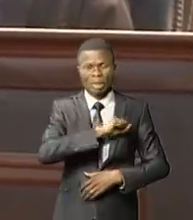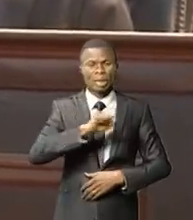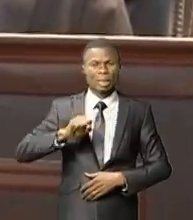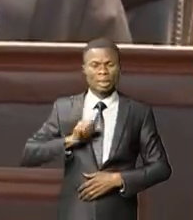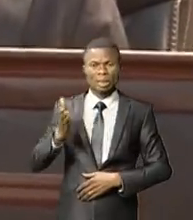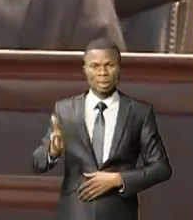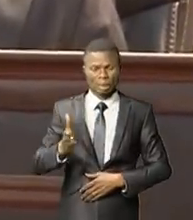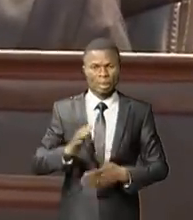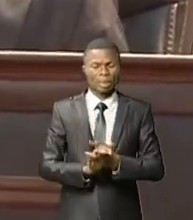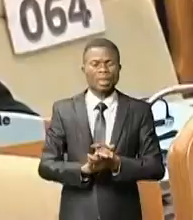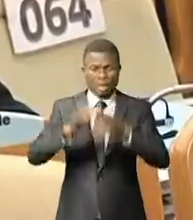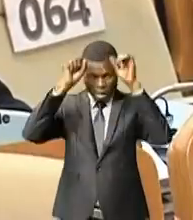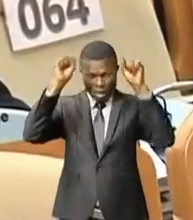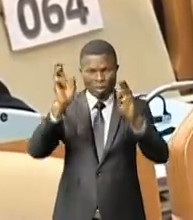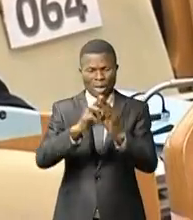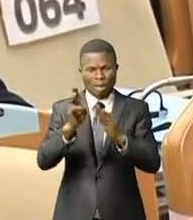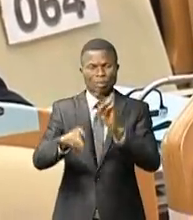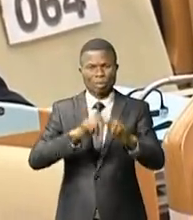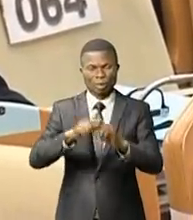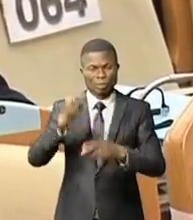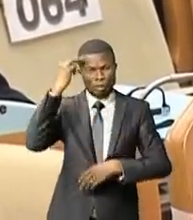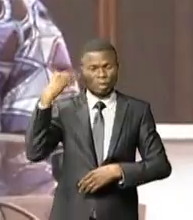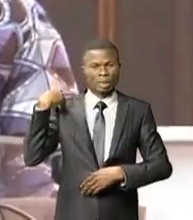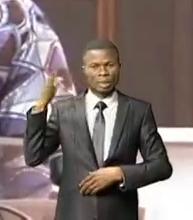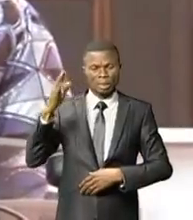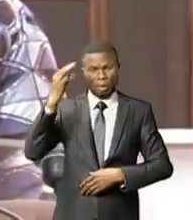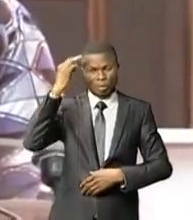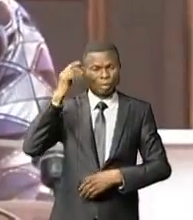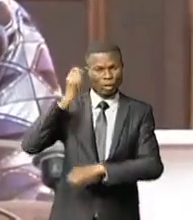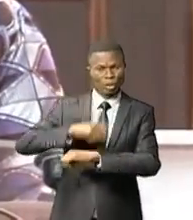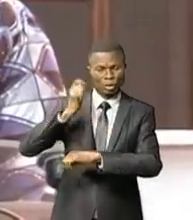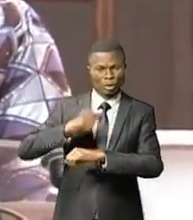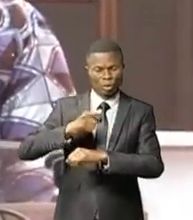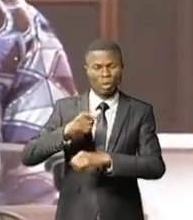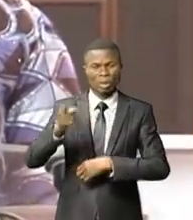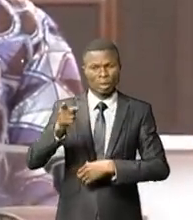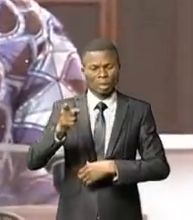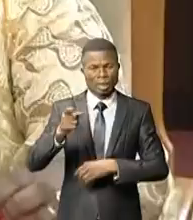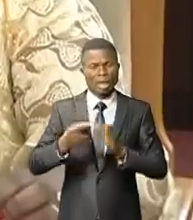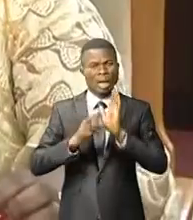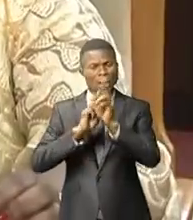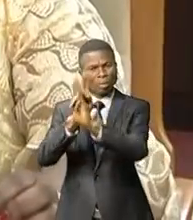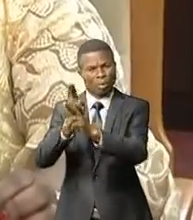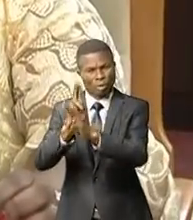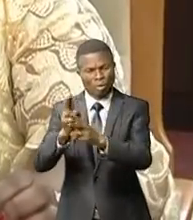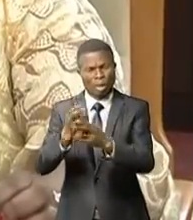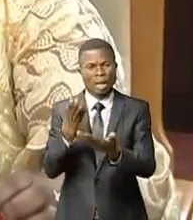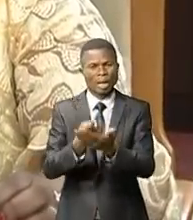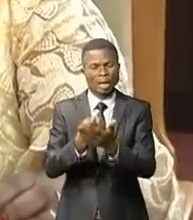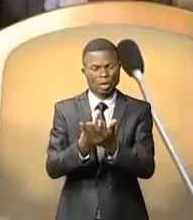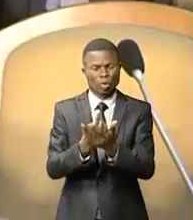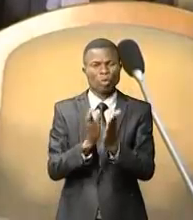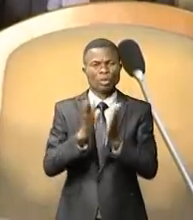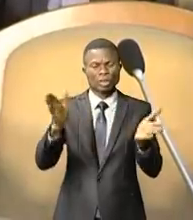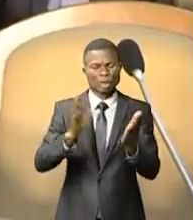Parlement, Christophe Mbosoko Diapoanga, la ministre d'État, ministre de la Justice et garde des Sceaux, a présenté l'économie générale de ce